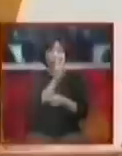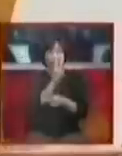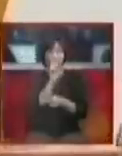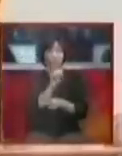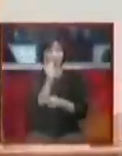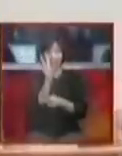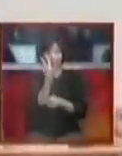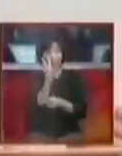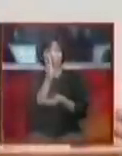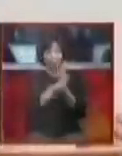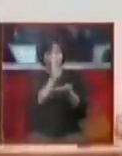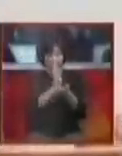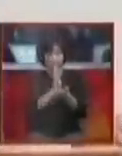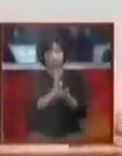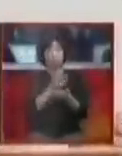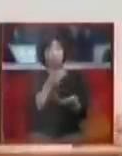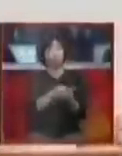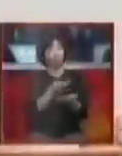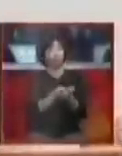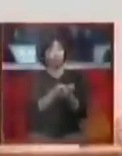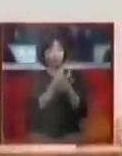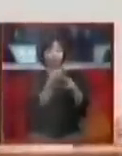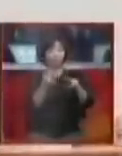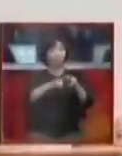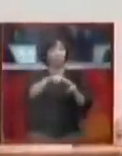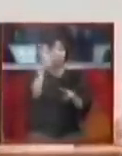292.7 billion pesos.